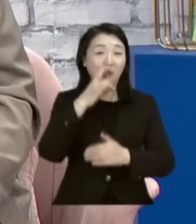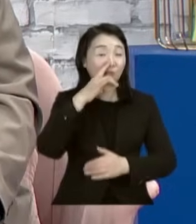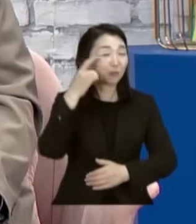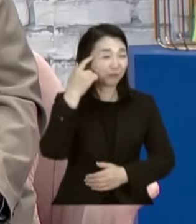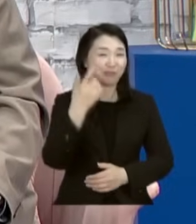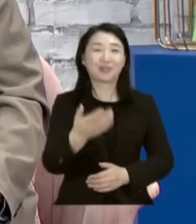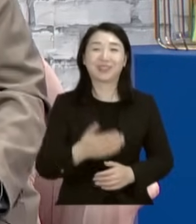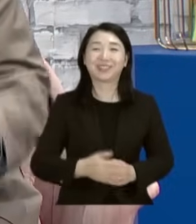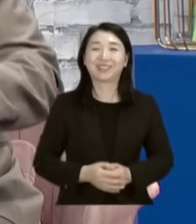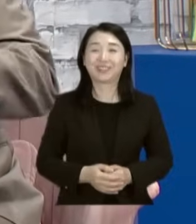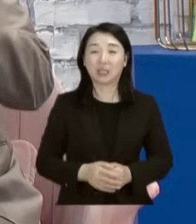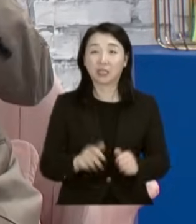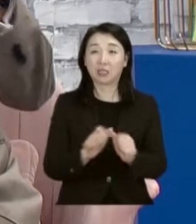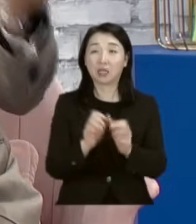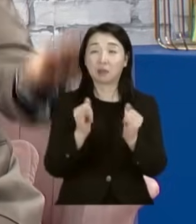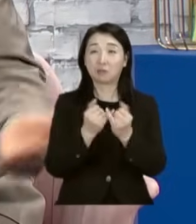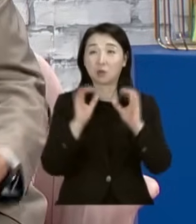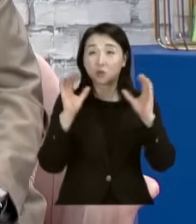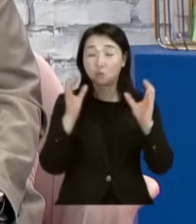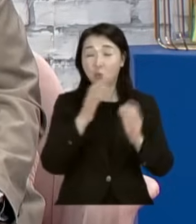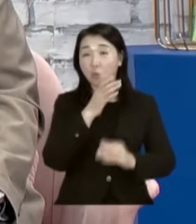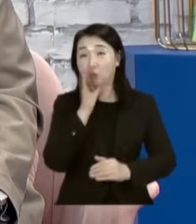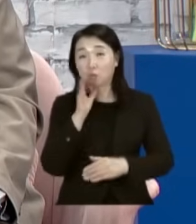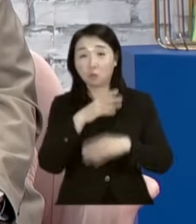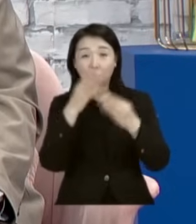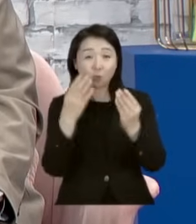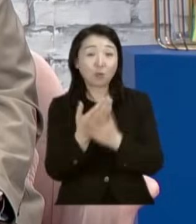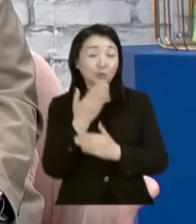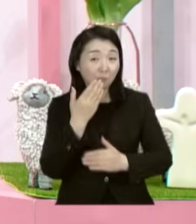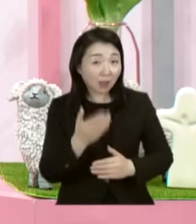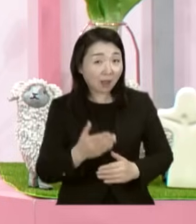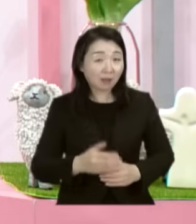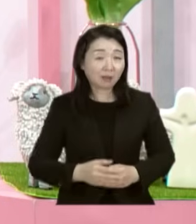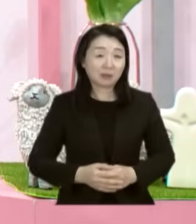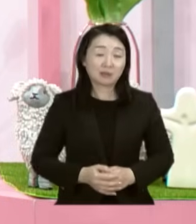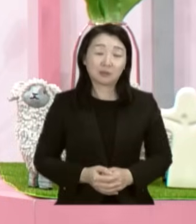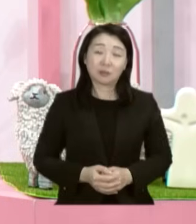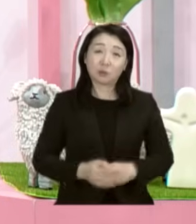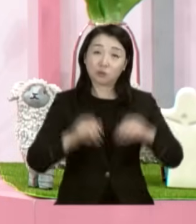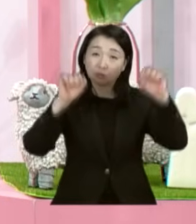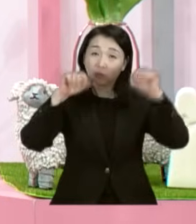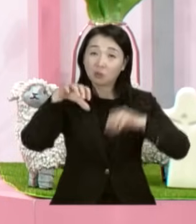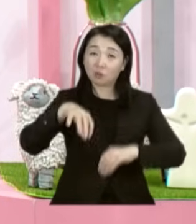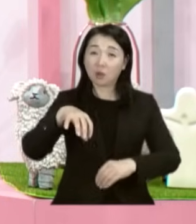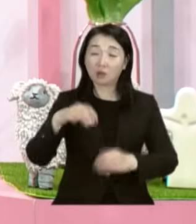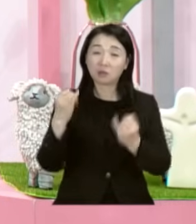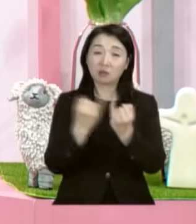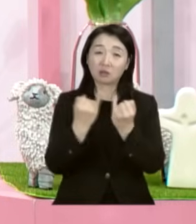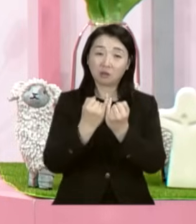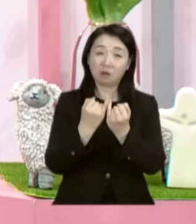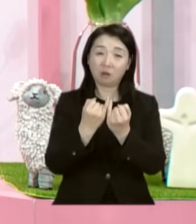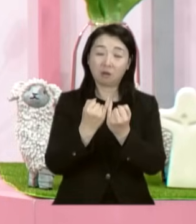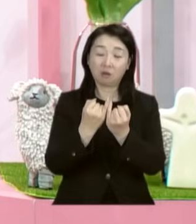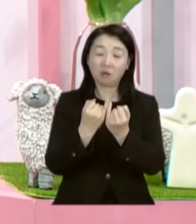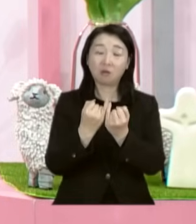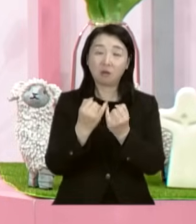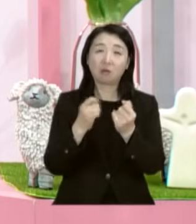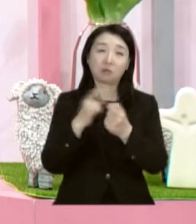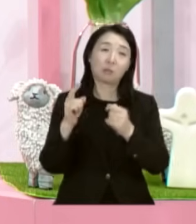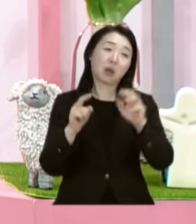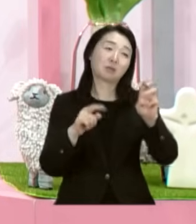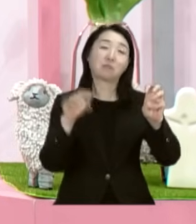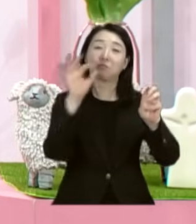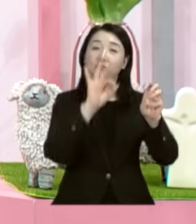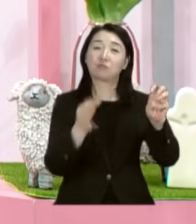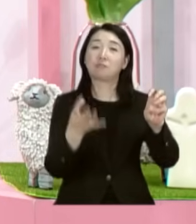궁금해서 여쭤봤고 남녀 노소 누구나 할 수 있는 운동이다 이거죠네 요즘에 체육관에도 여성분이 한 1